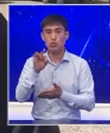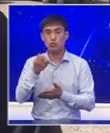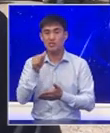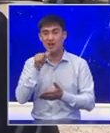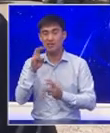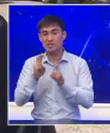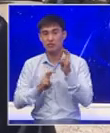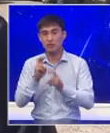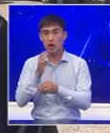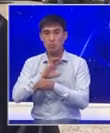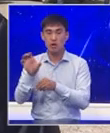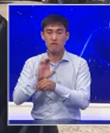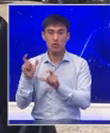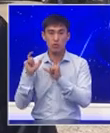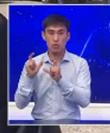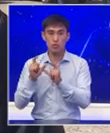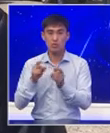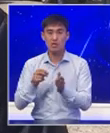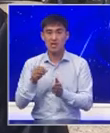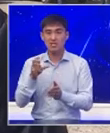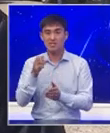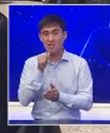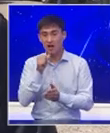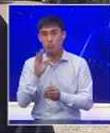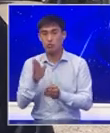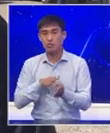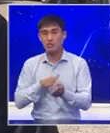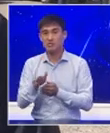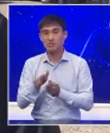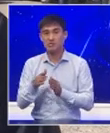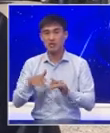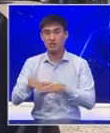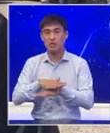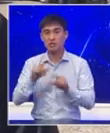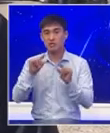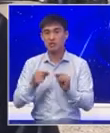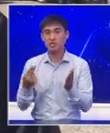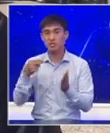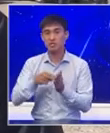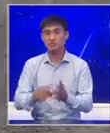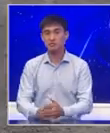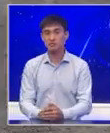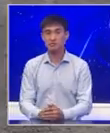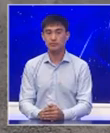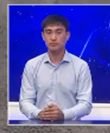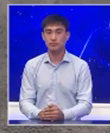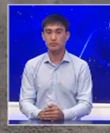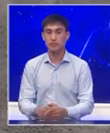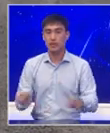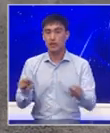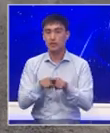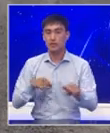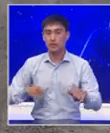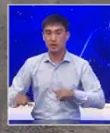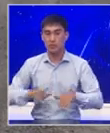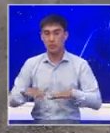предприятий уже отправила груз сахар-песок который будет реализован на осенней ярмарке по сниженной цене такие ярмарки